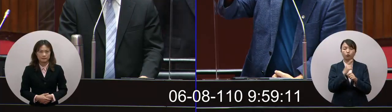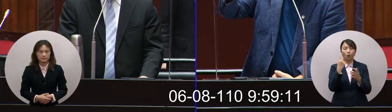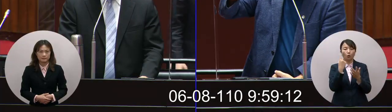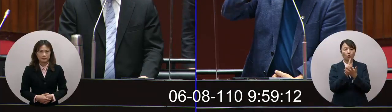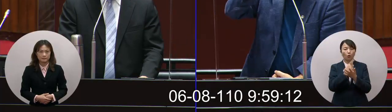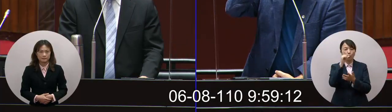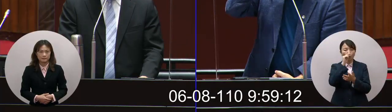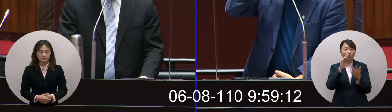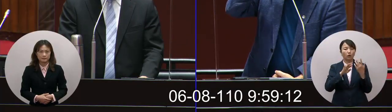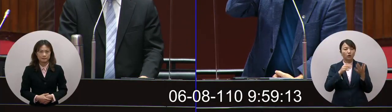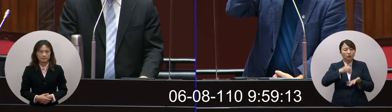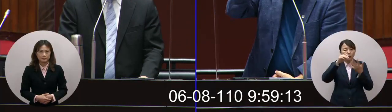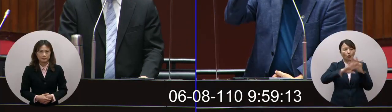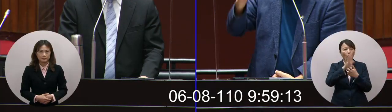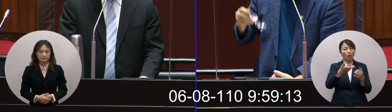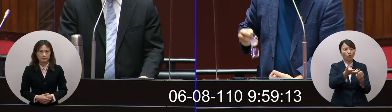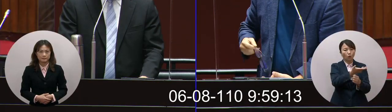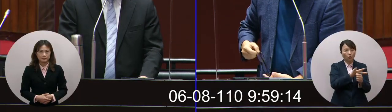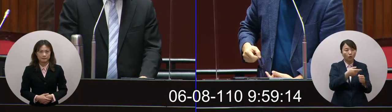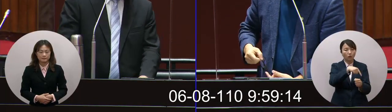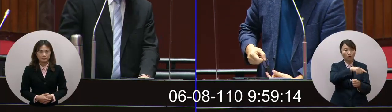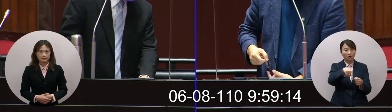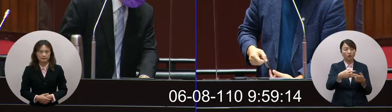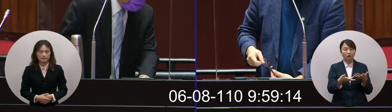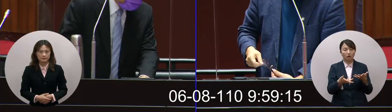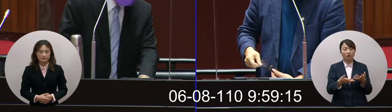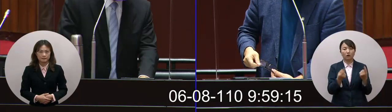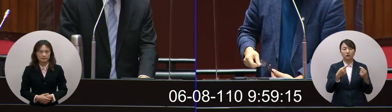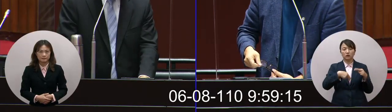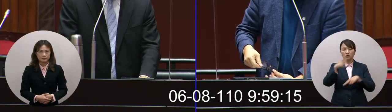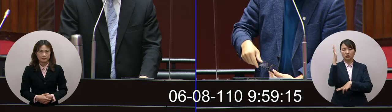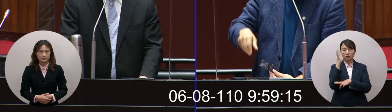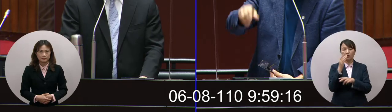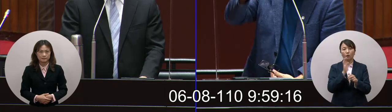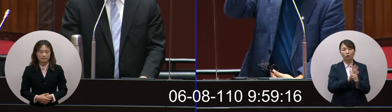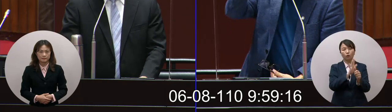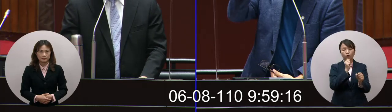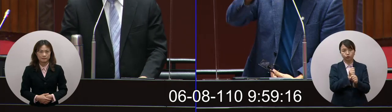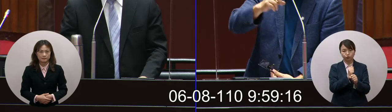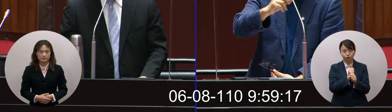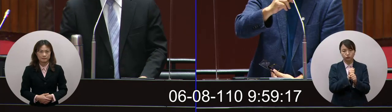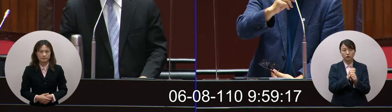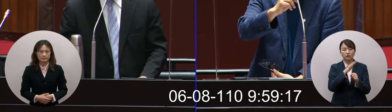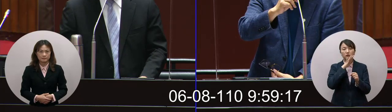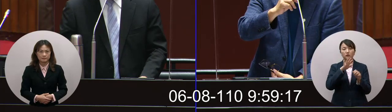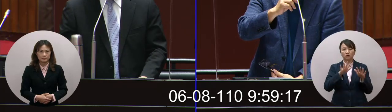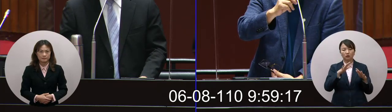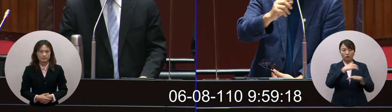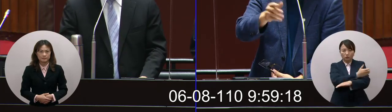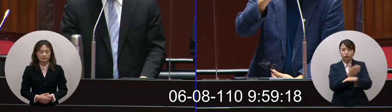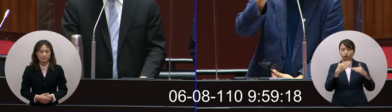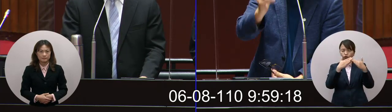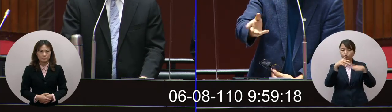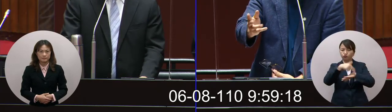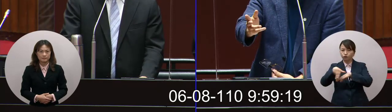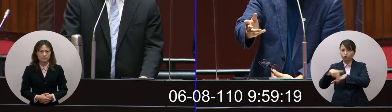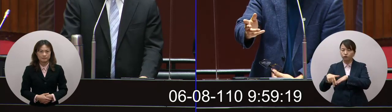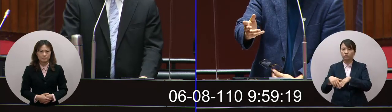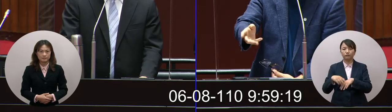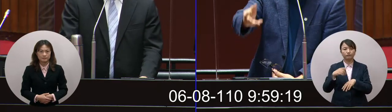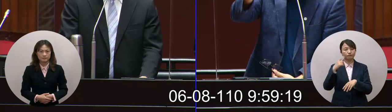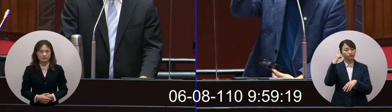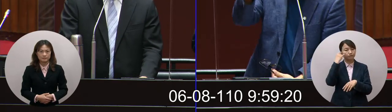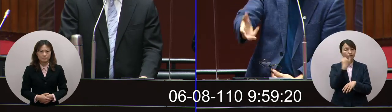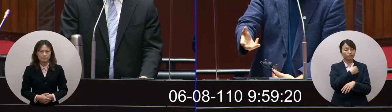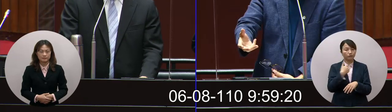哪里讲的外岛的时阵呐，啊，这一些啊行政的一个作为啊，大部分都是用县市来看。啊，部长有可能